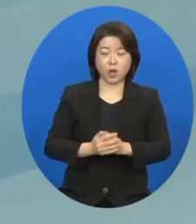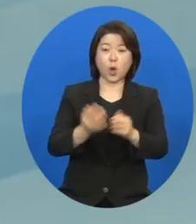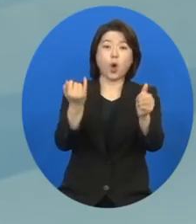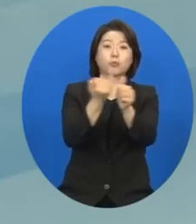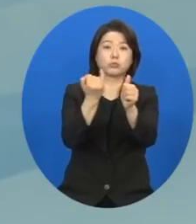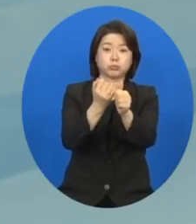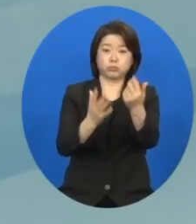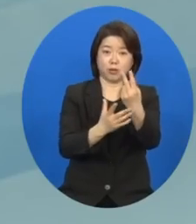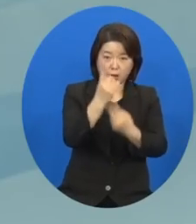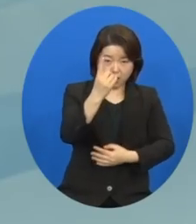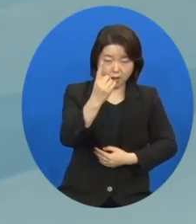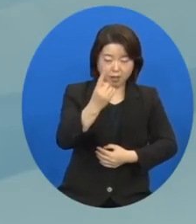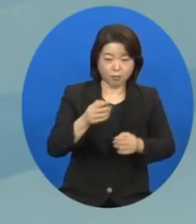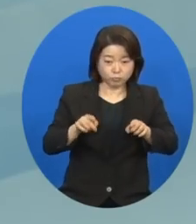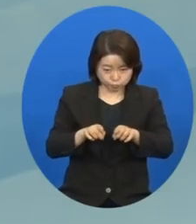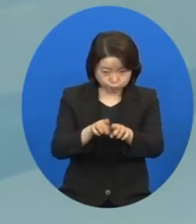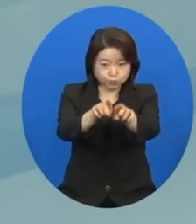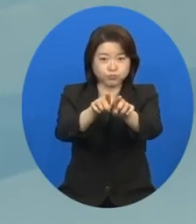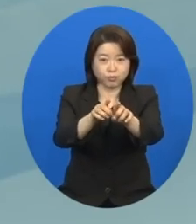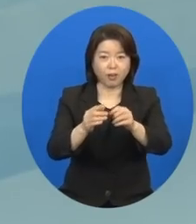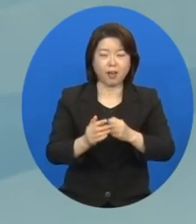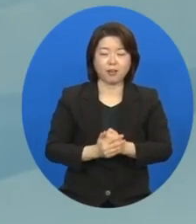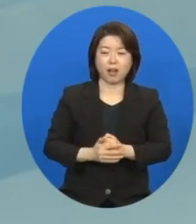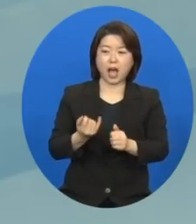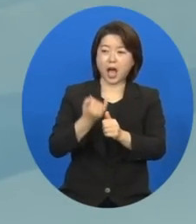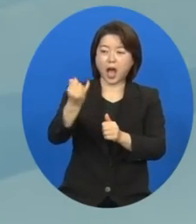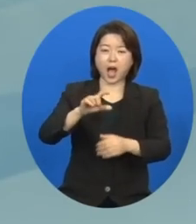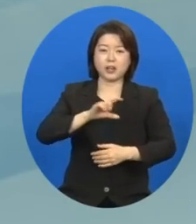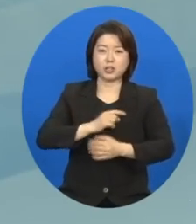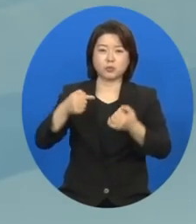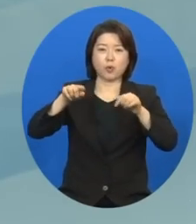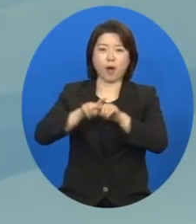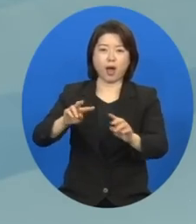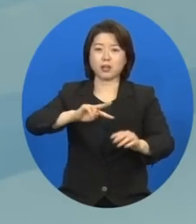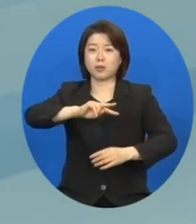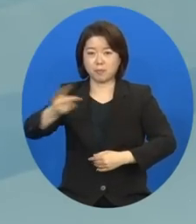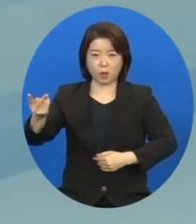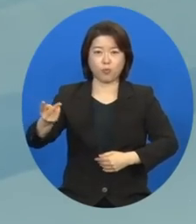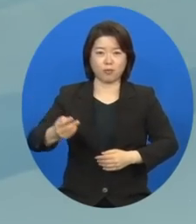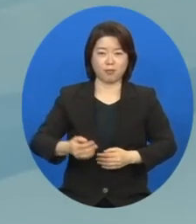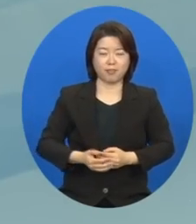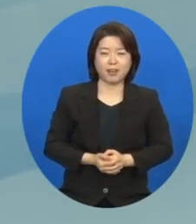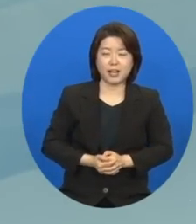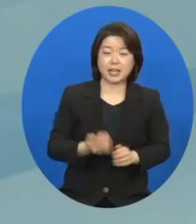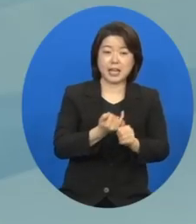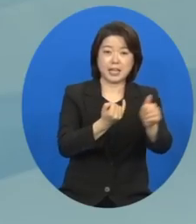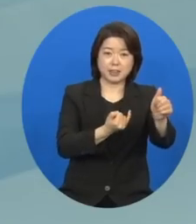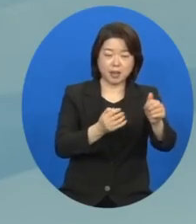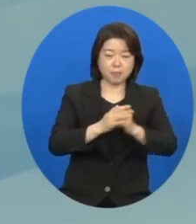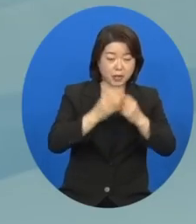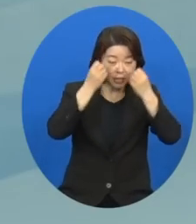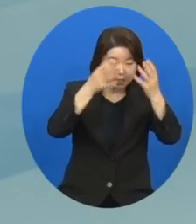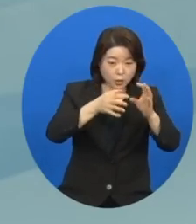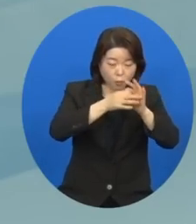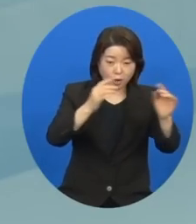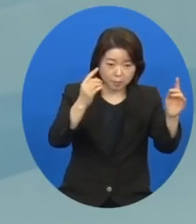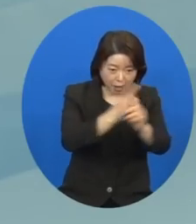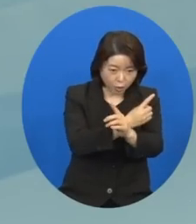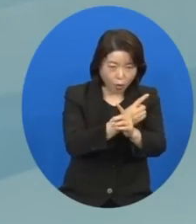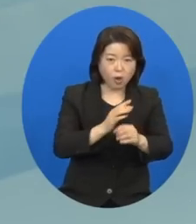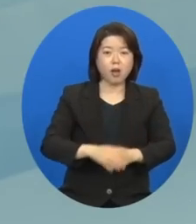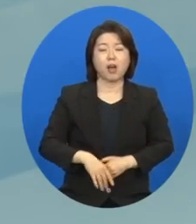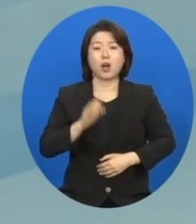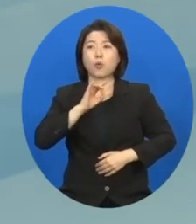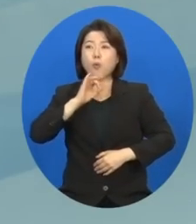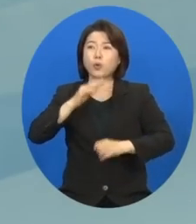몸이니까 같이 가는 것입니다. 아내 이름도 함께 바꿔주시는 거예요. 남편이 새롭게 관계가 바뀌었다면, 그래서